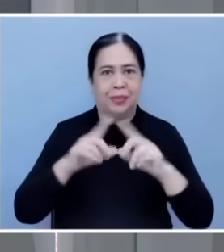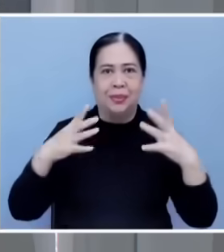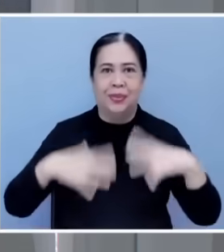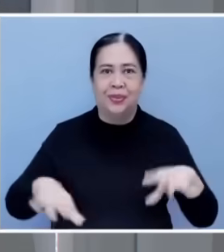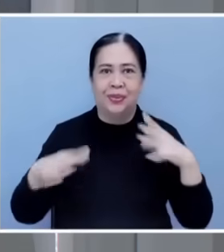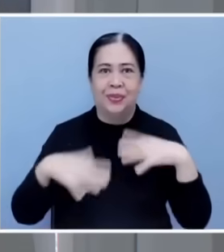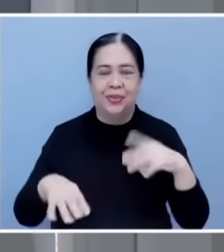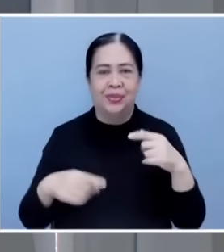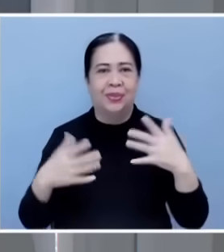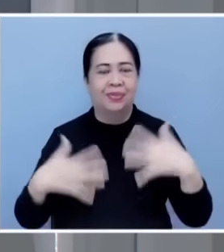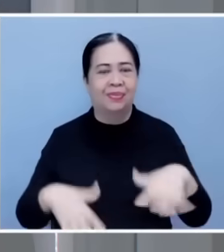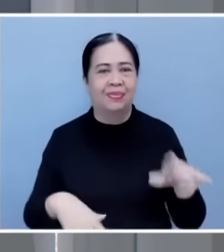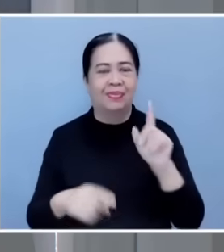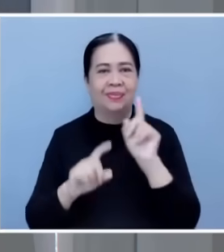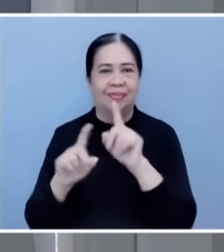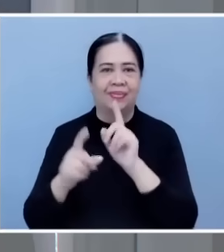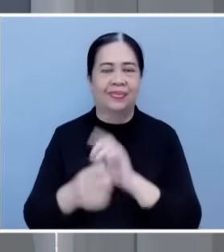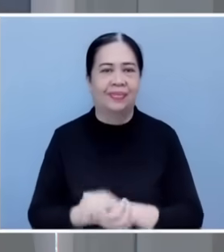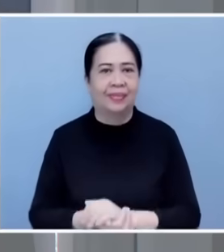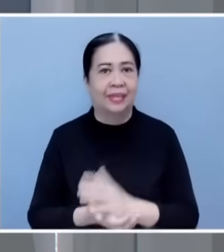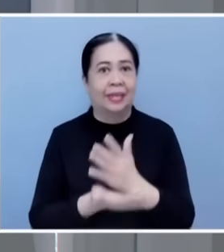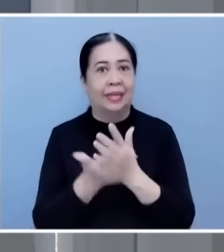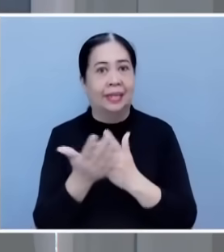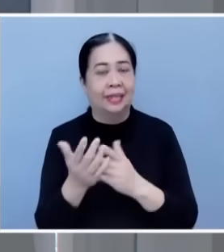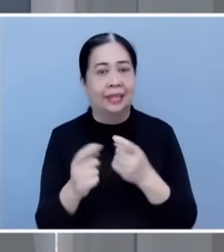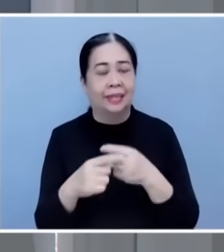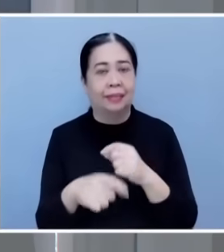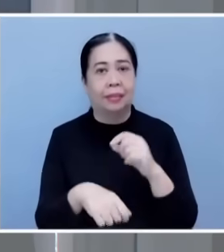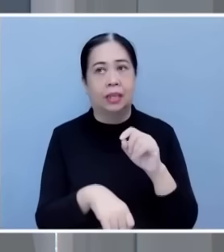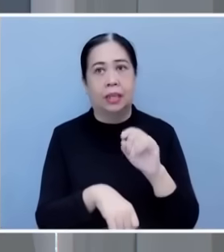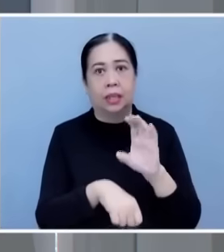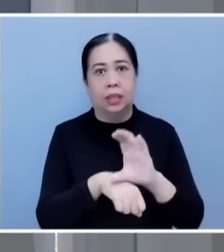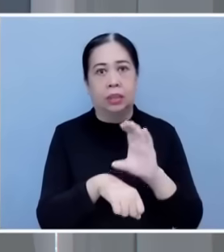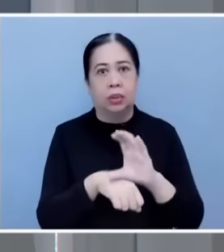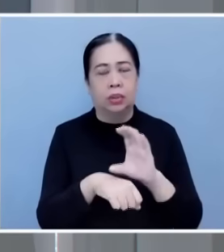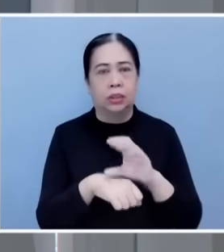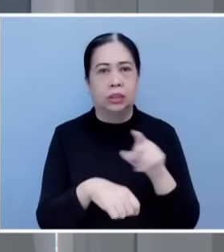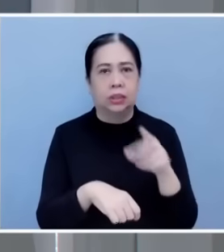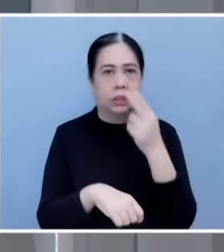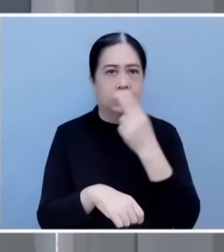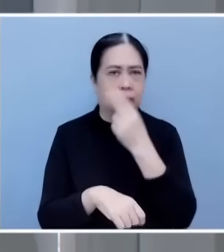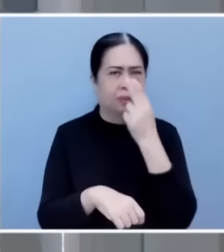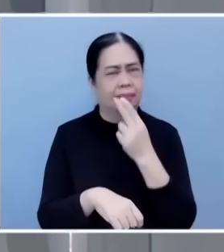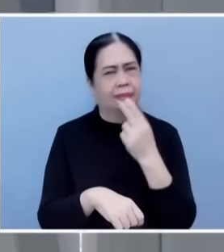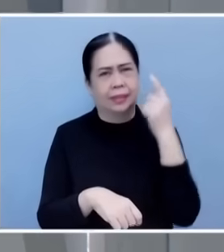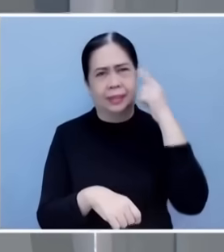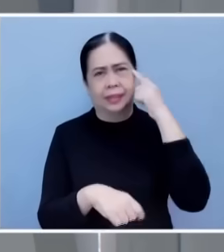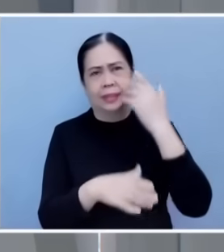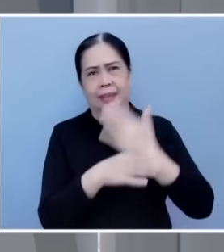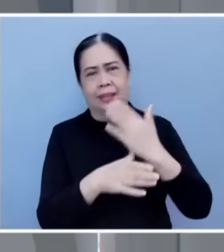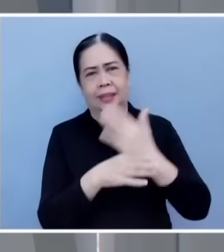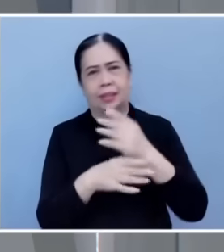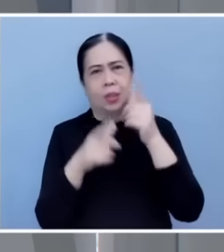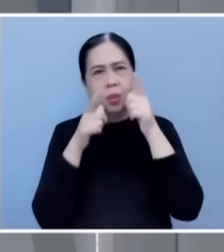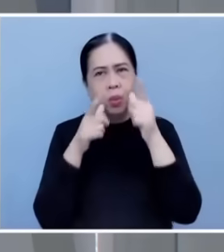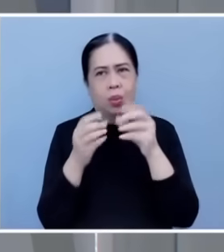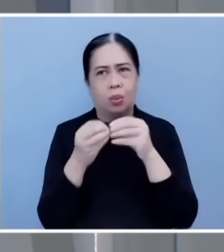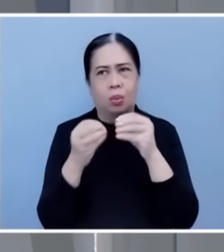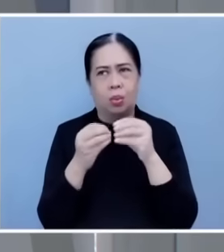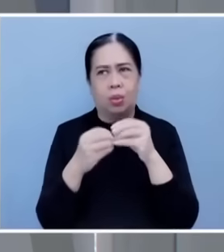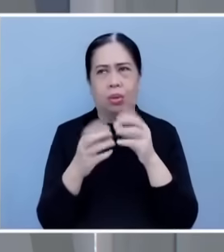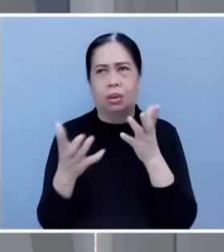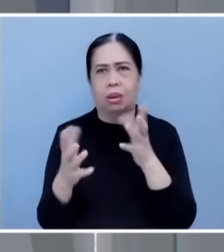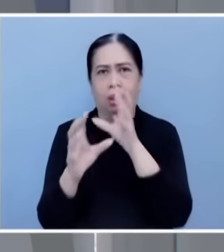karaniwang suot ng mga dumadalo. Ilang mga taga-simbahang Katolika ang nababahala po dito dahil tila pagkilala ito